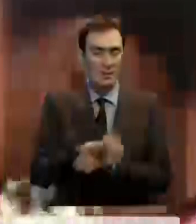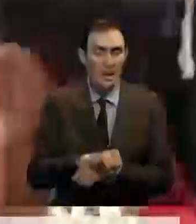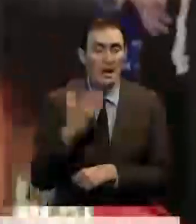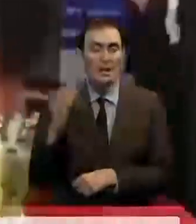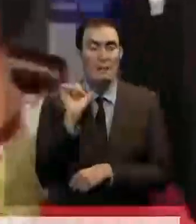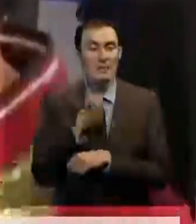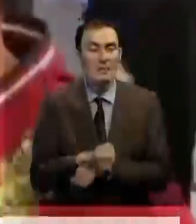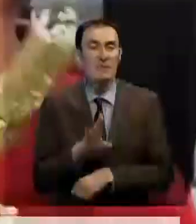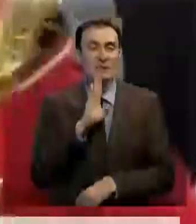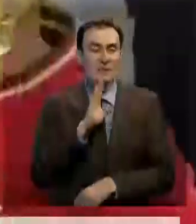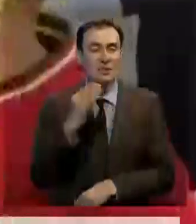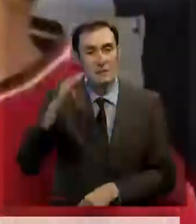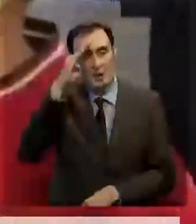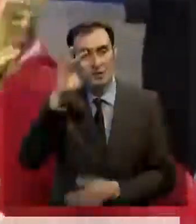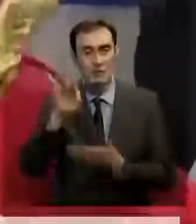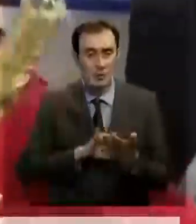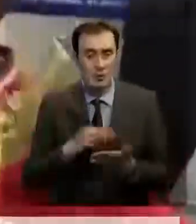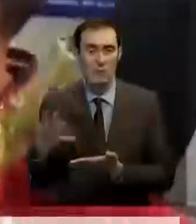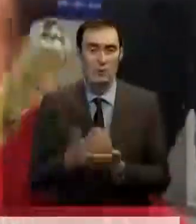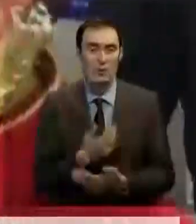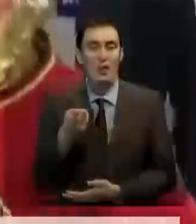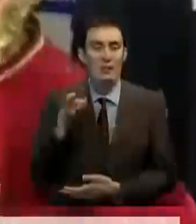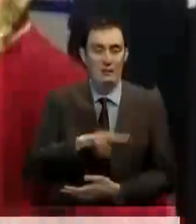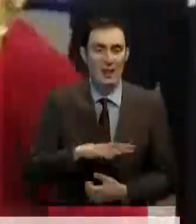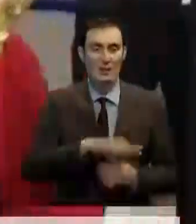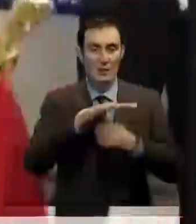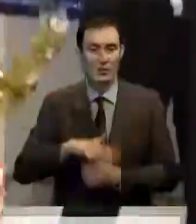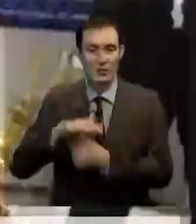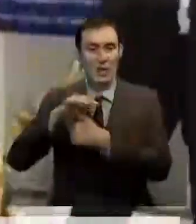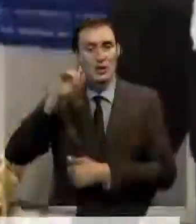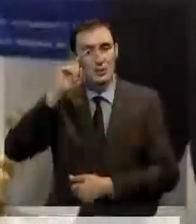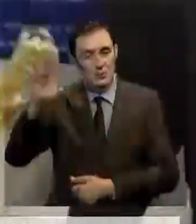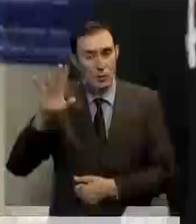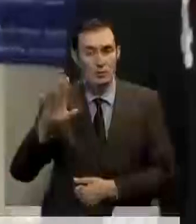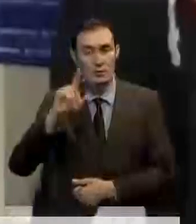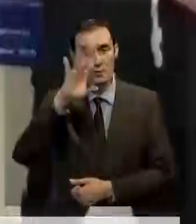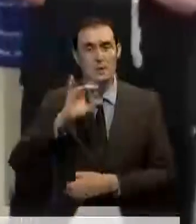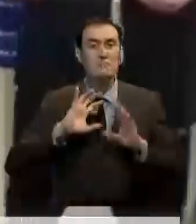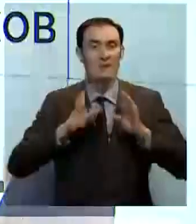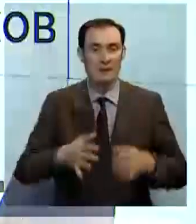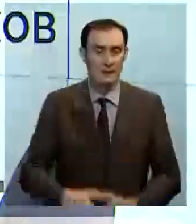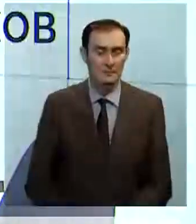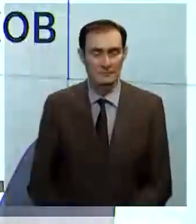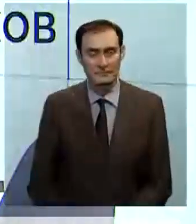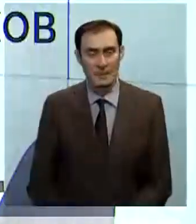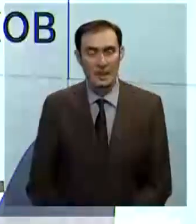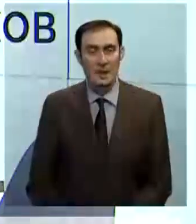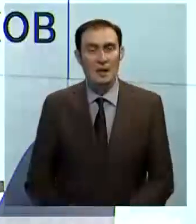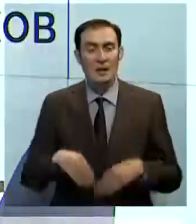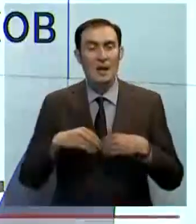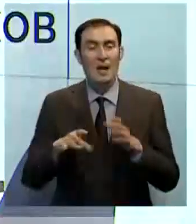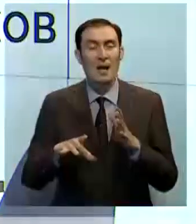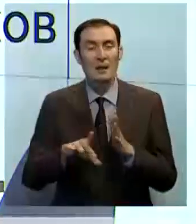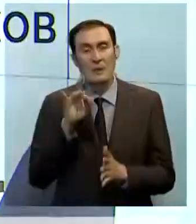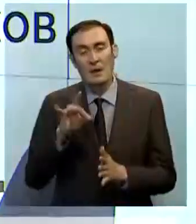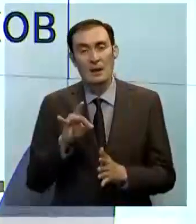казахстанка победила и девочек, и мальчиков и получила сразу 2 титула – чемпионки и чемпиона мира. Когда отдавали ребенка, мы